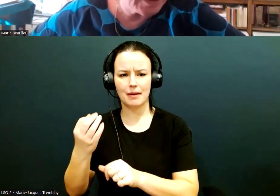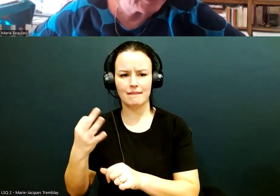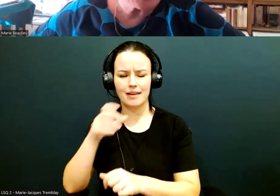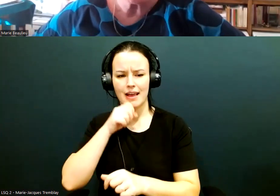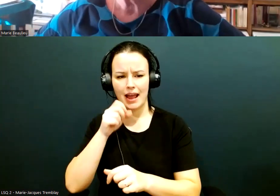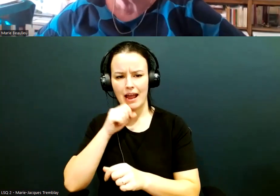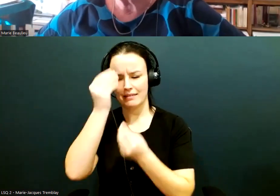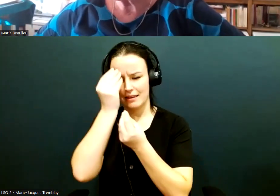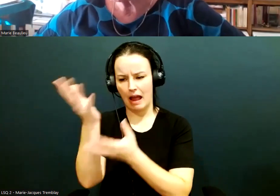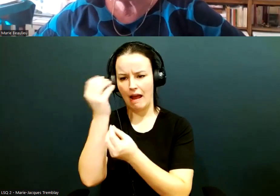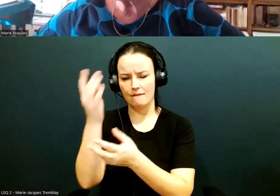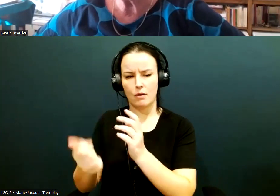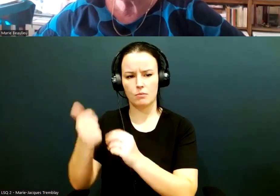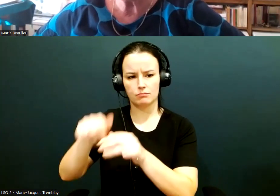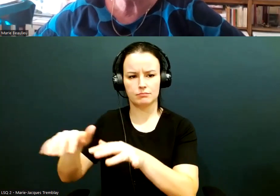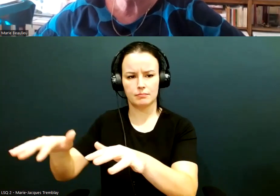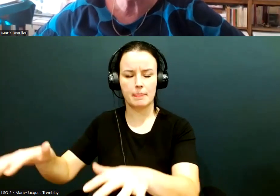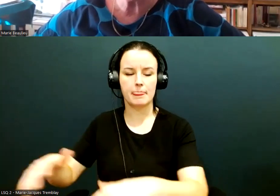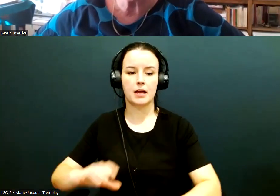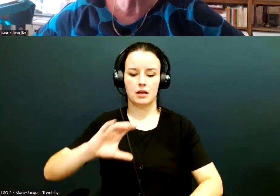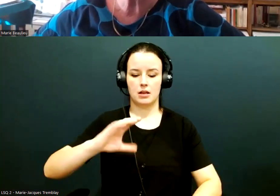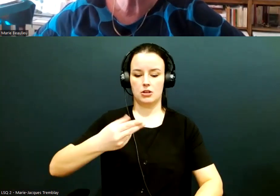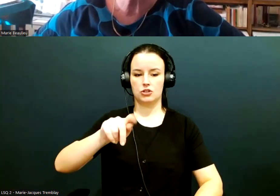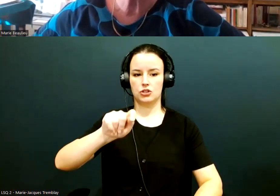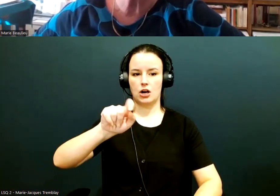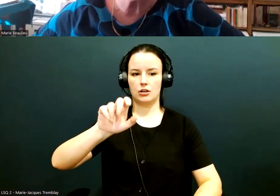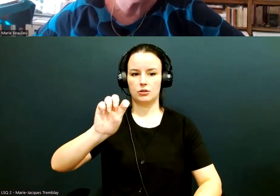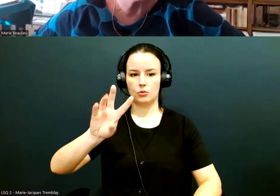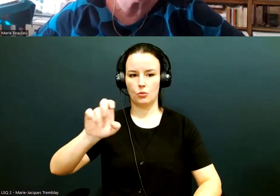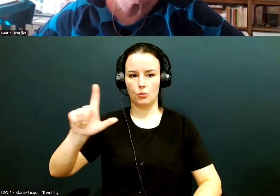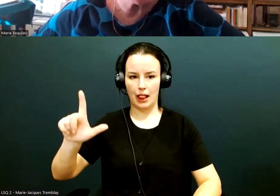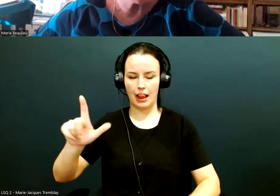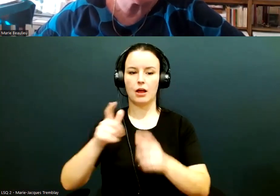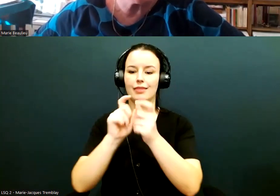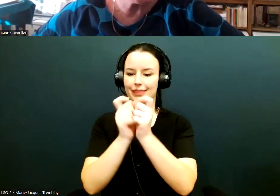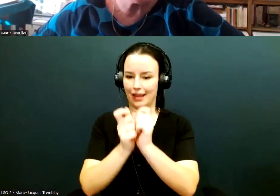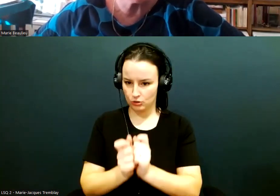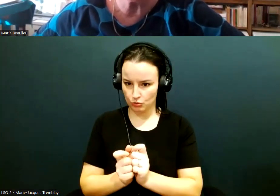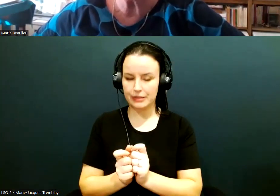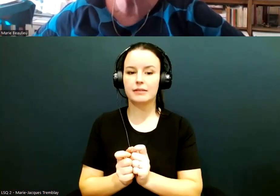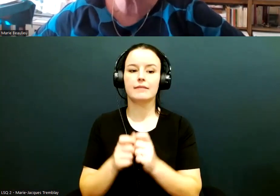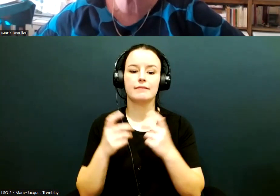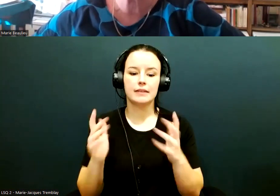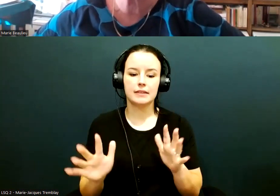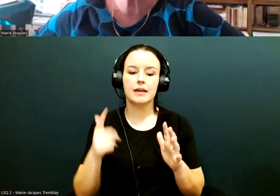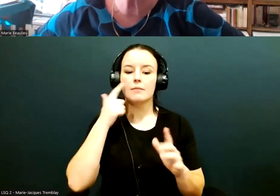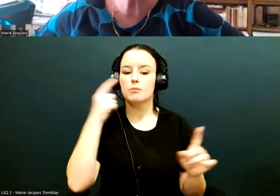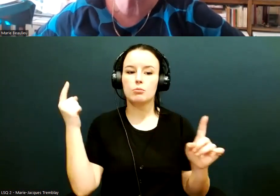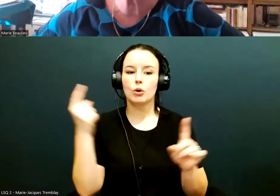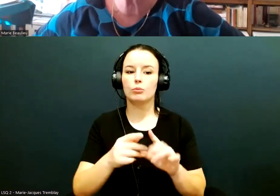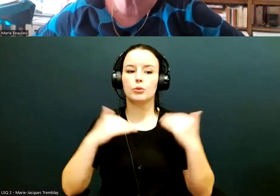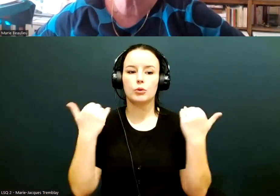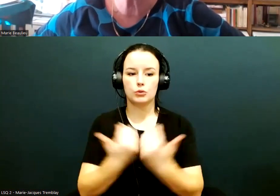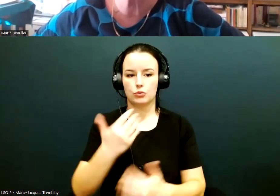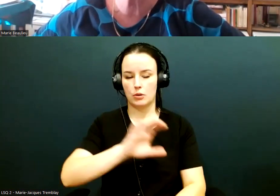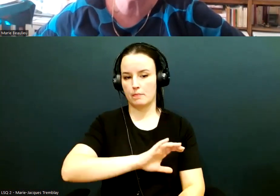façon plus large. Avec Chartwell aussi, il y a tout un travail, ça a été traduit et c'est pour être diffusé dans l'ensemble des provinces